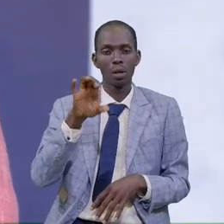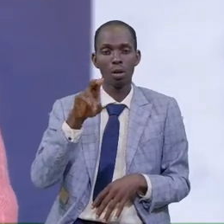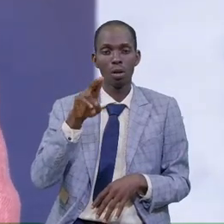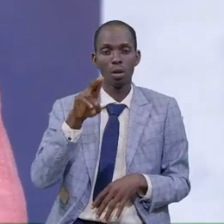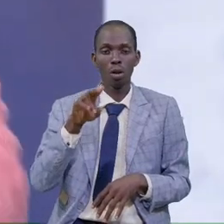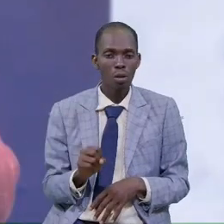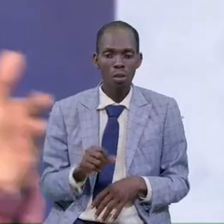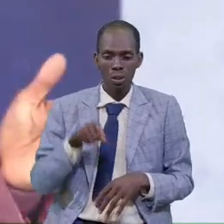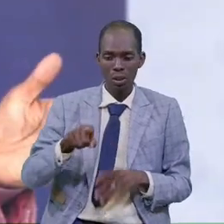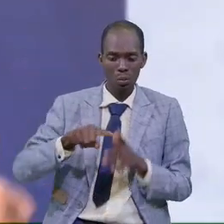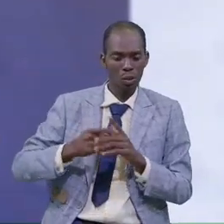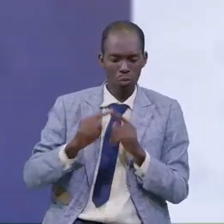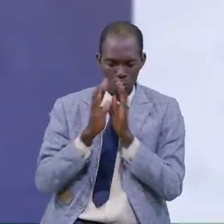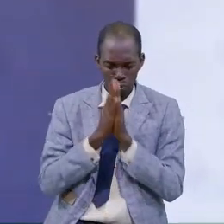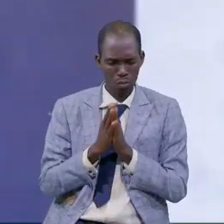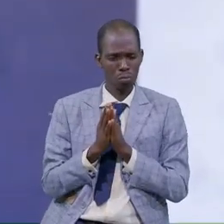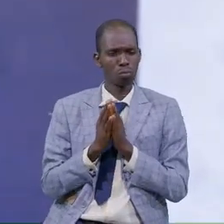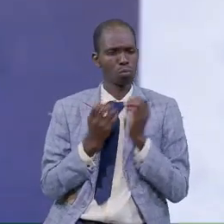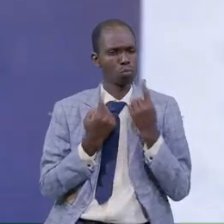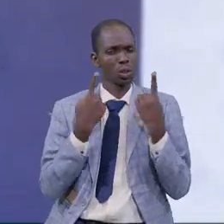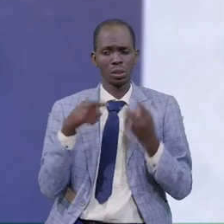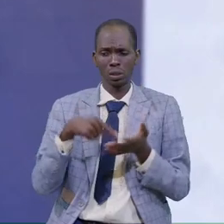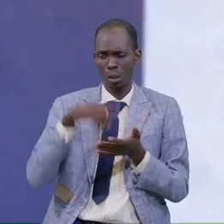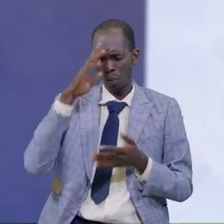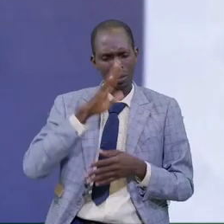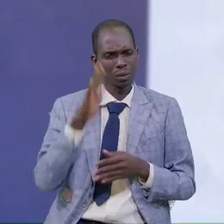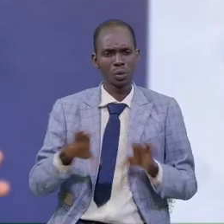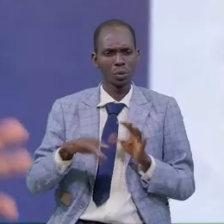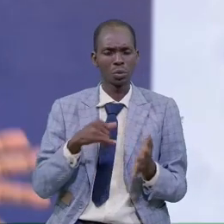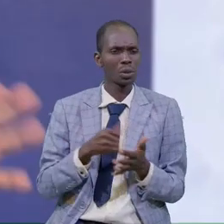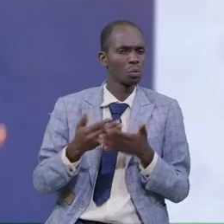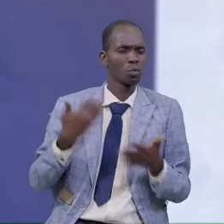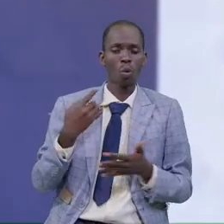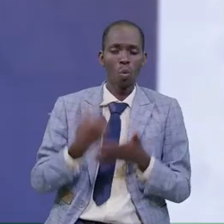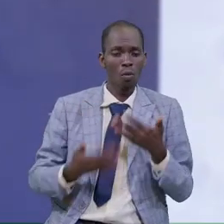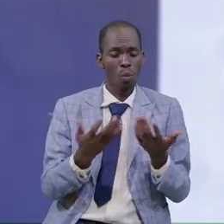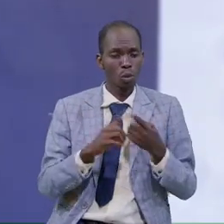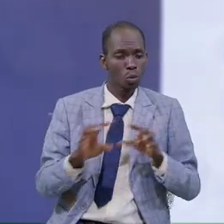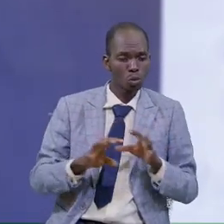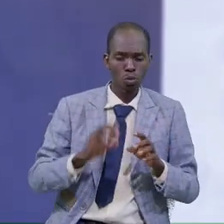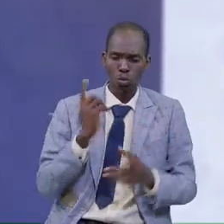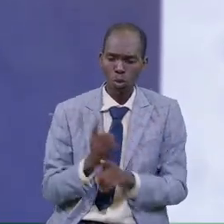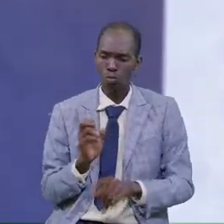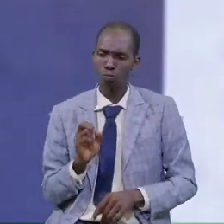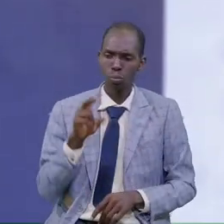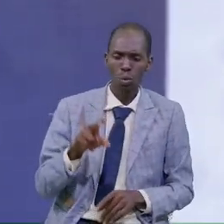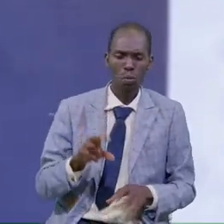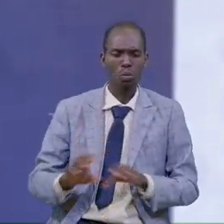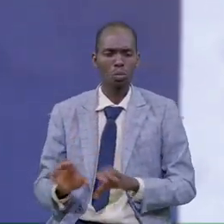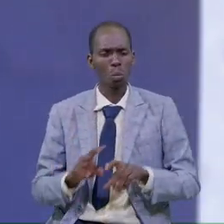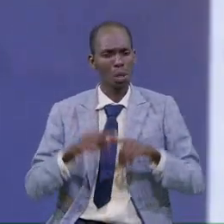sautait seulement, il le faisait. Mais maintenant, il priait. Il a la question, que veux-tu que je fasse,